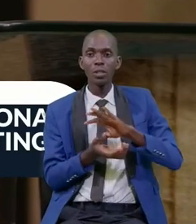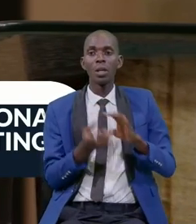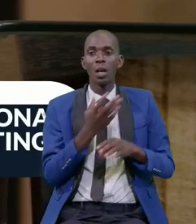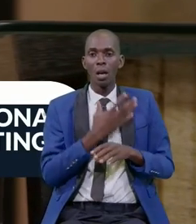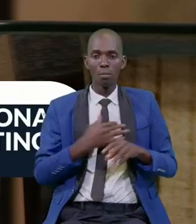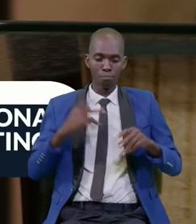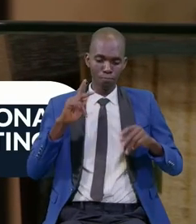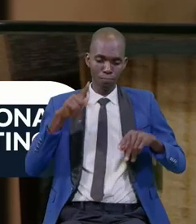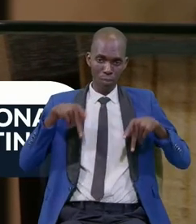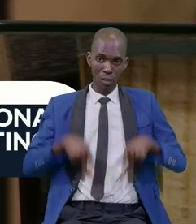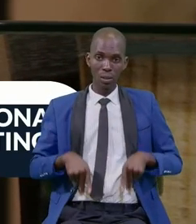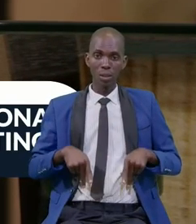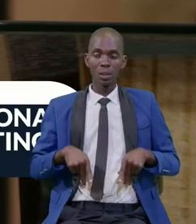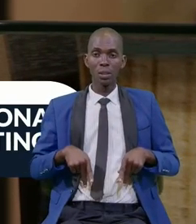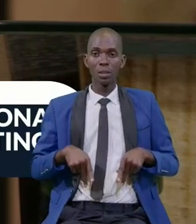conversion